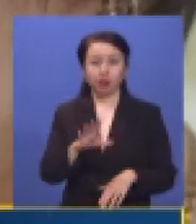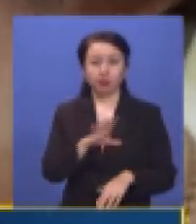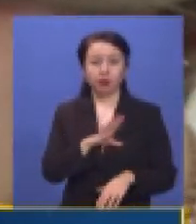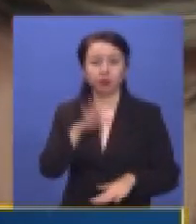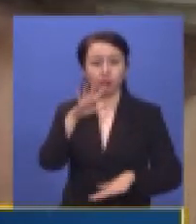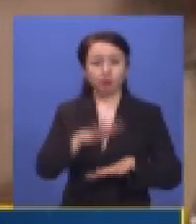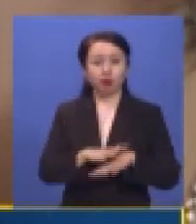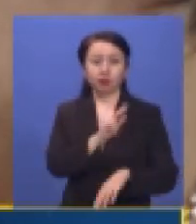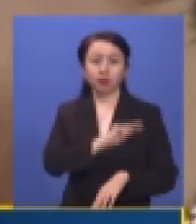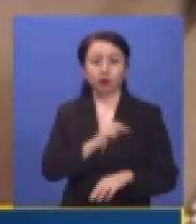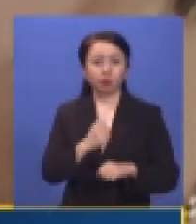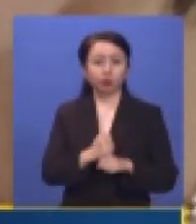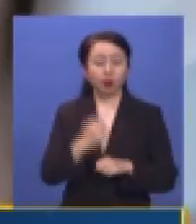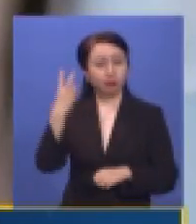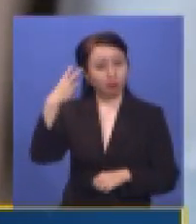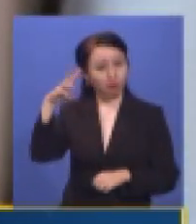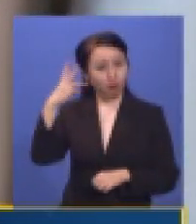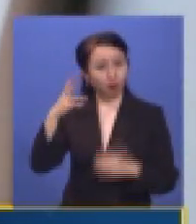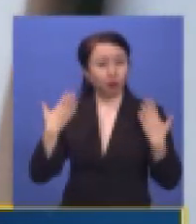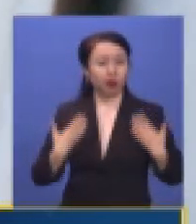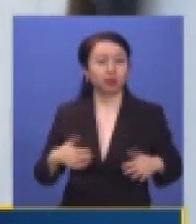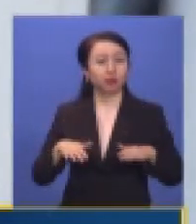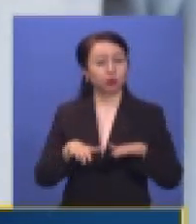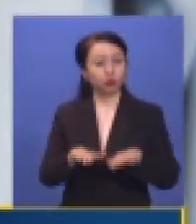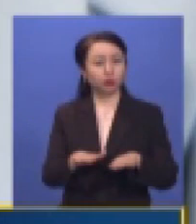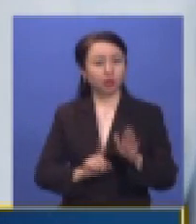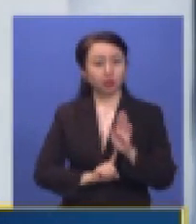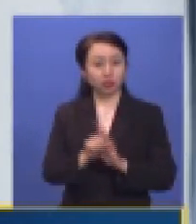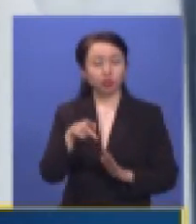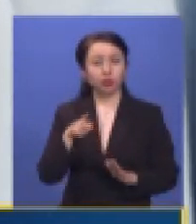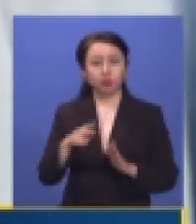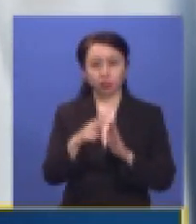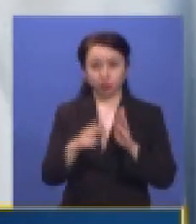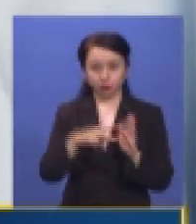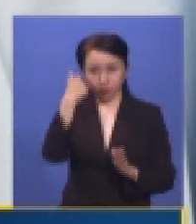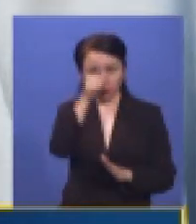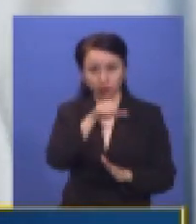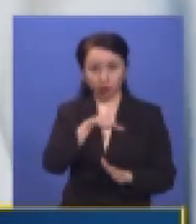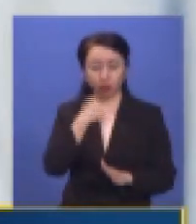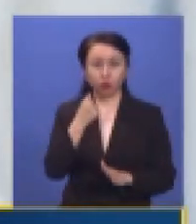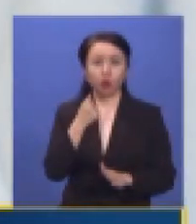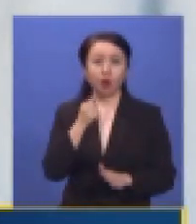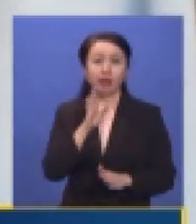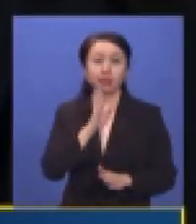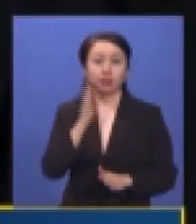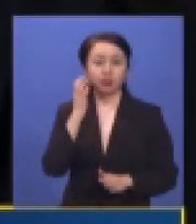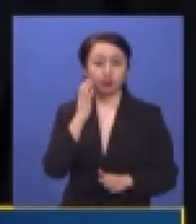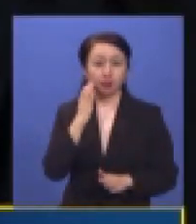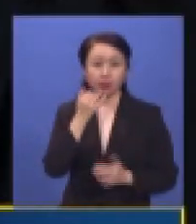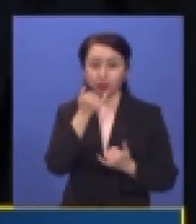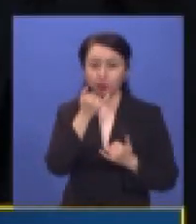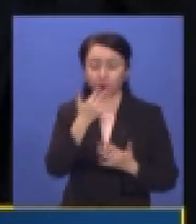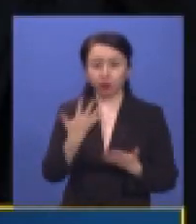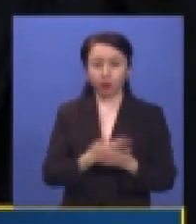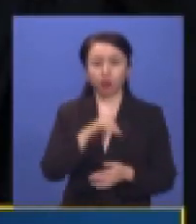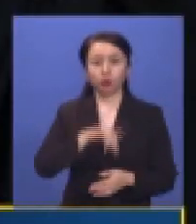банковский сотрудник создает трендовые наряды и радует ими модниц. А началось все в 2017 году. Уйдя в декрет, женщина долго не могла найти занятия по